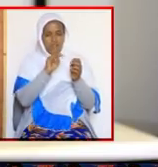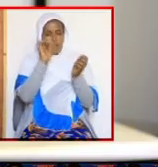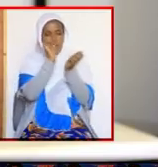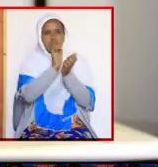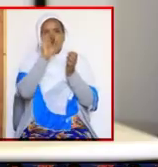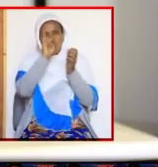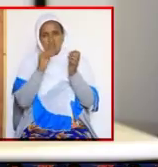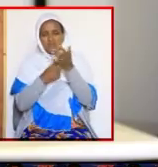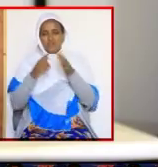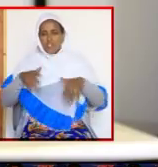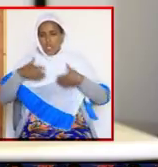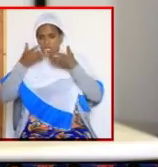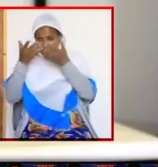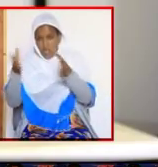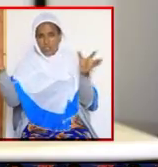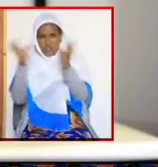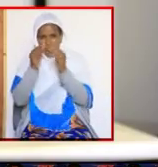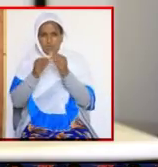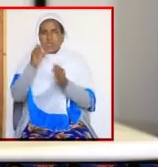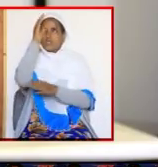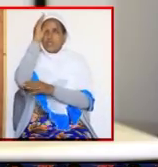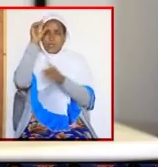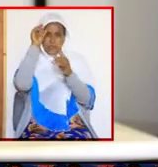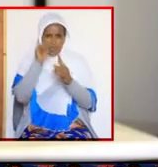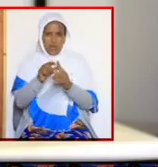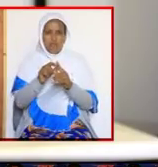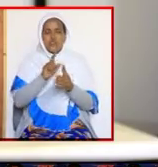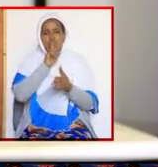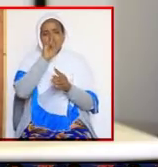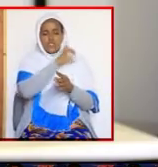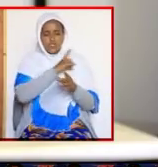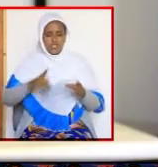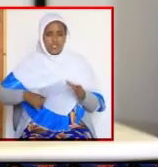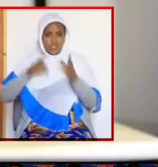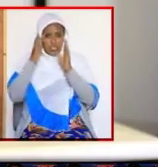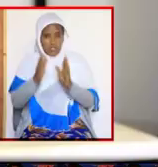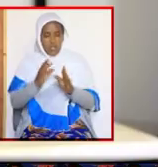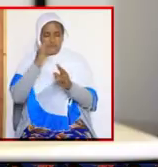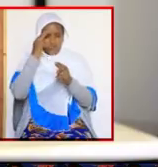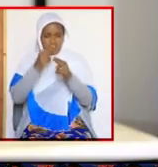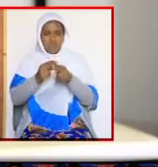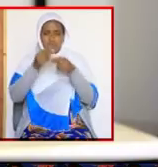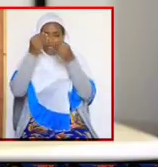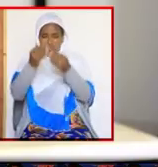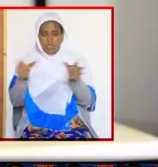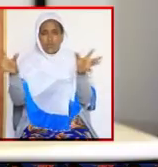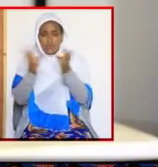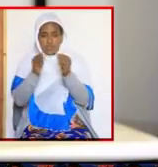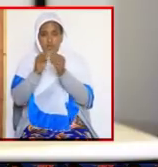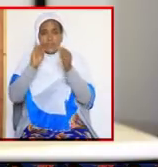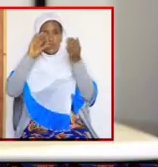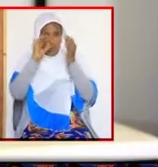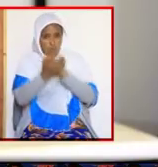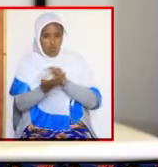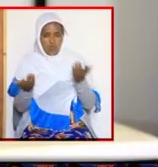ልንጠቀም ለንስሐ ብለን የምንሰበሰብ ለቃለ ወንጌሉ እውነት ክርስትናችንን ክርስትና አድርገን የምንሰበሰብ